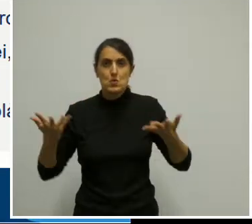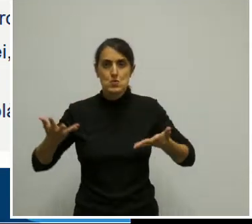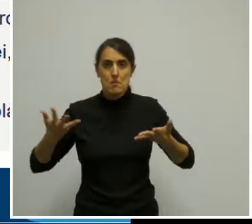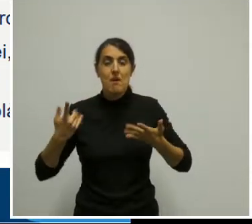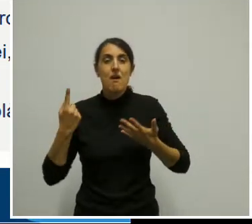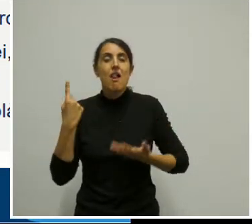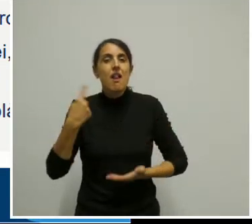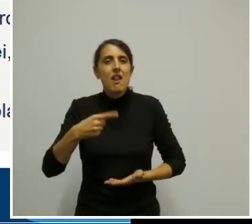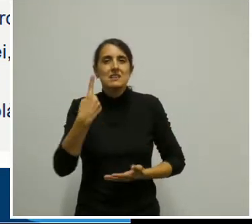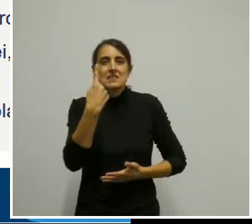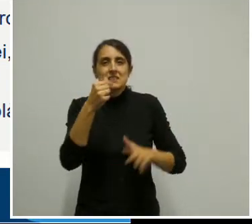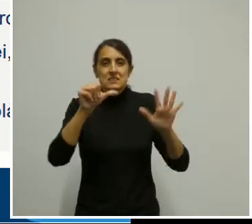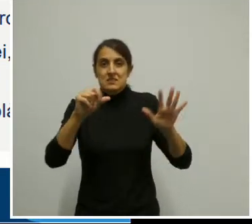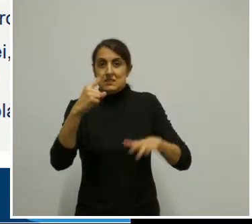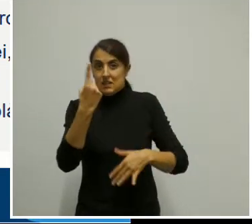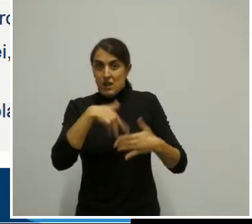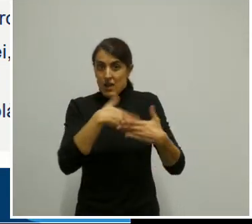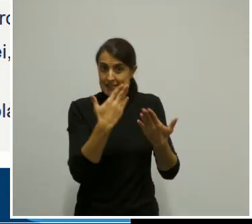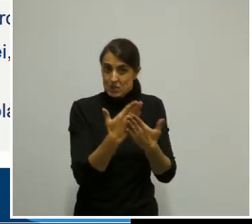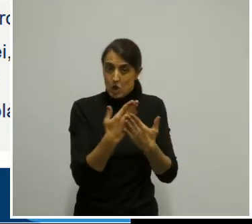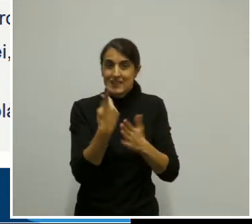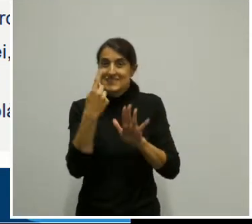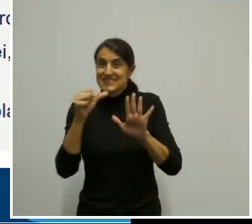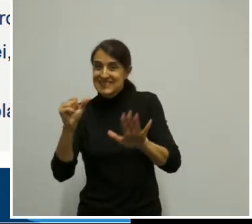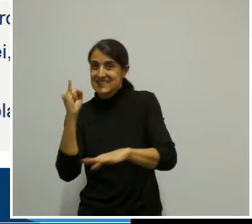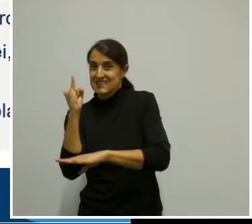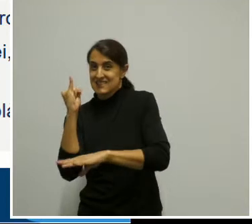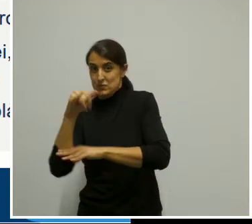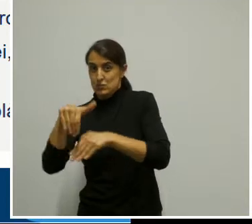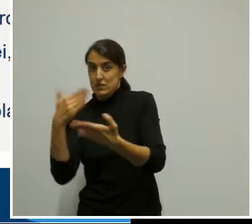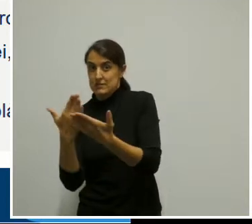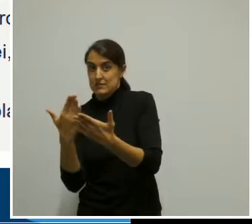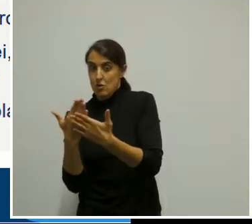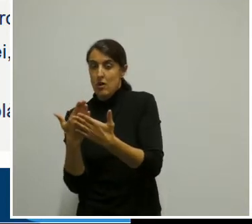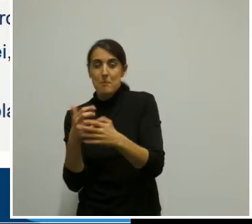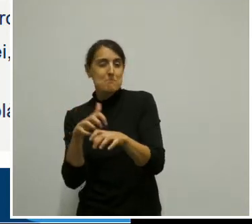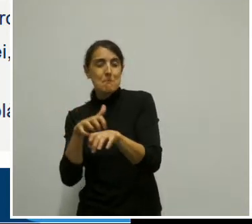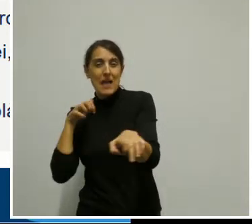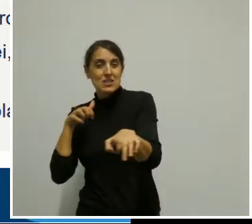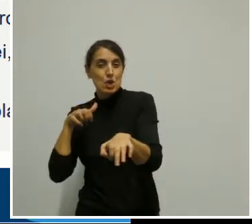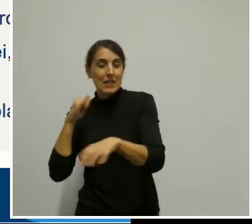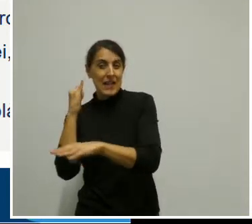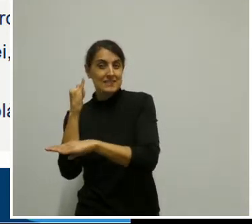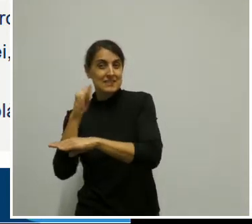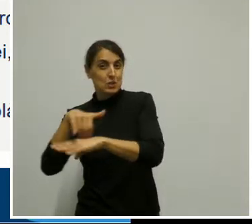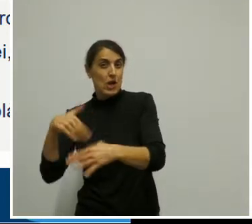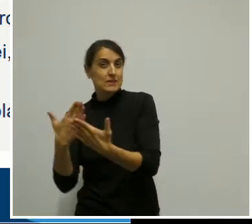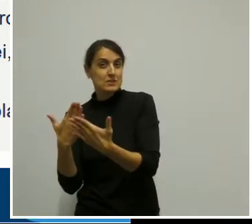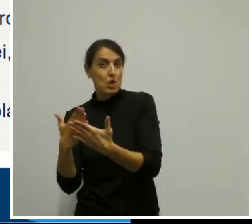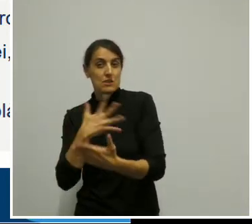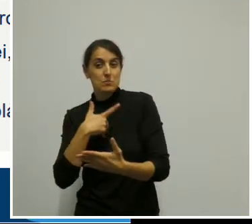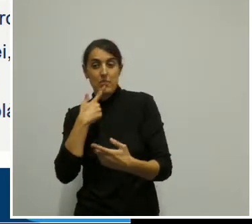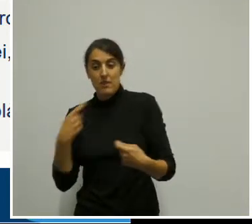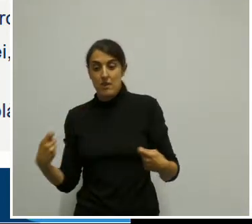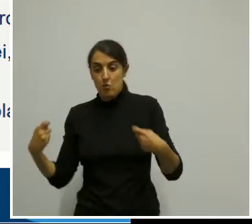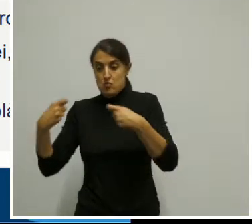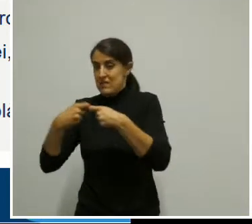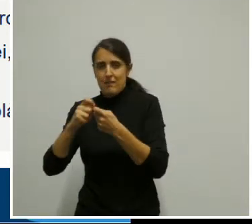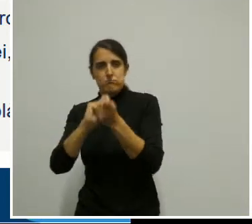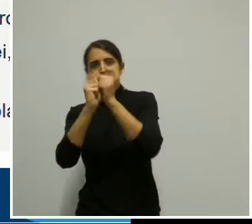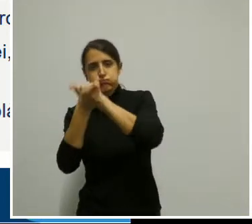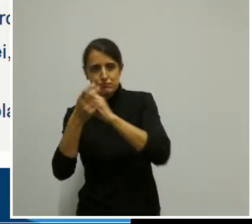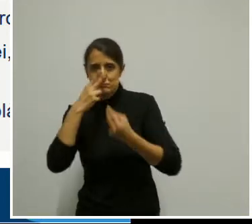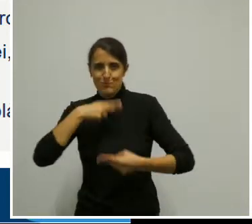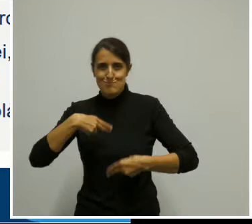161 escoles, 16 instituts escola. Molts d'aquests instituts escola són aquells que passen de concertats a pública